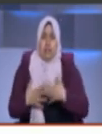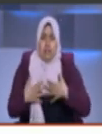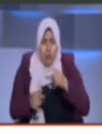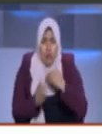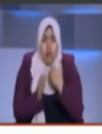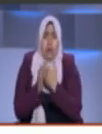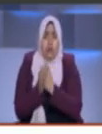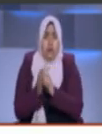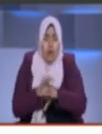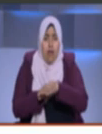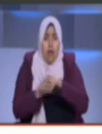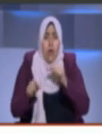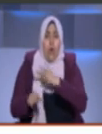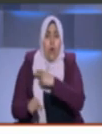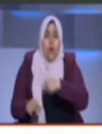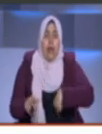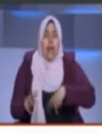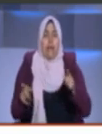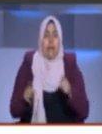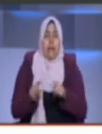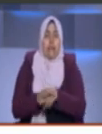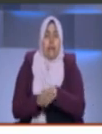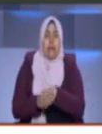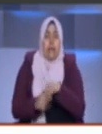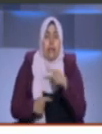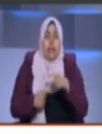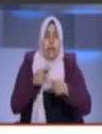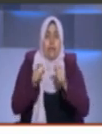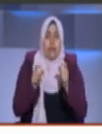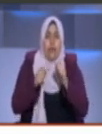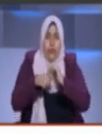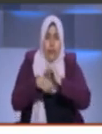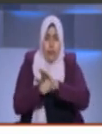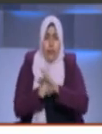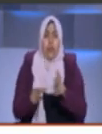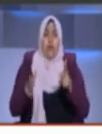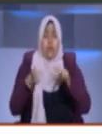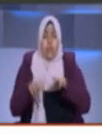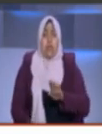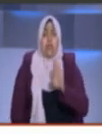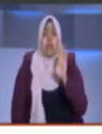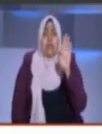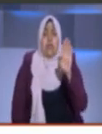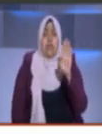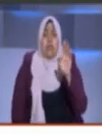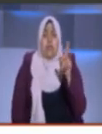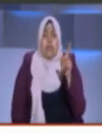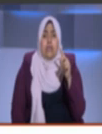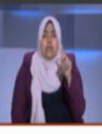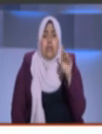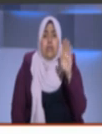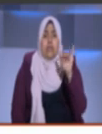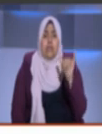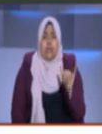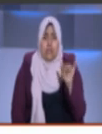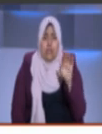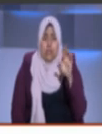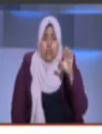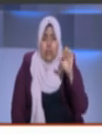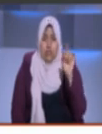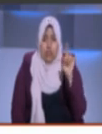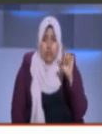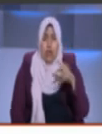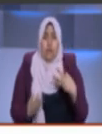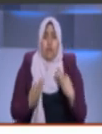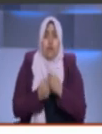والاقتصادية التي اتخذتها الحكومة للحد من تبعات أزمة كورونا. وأكد كريستوفر جارفيس خلال لقاء مشترك مع